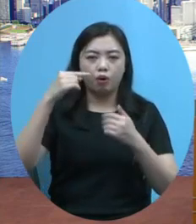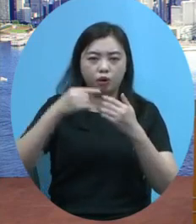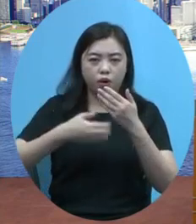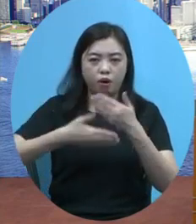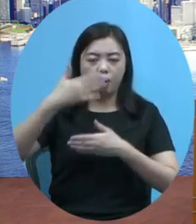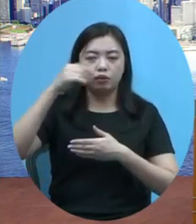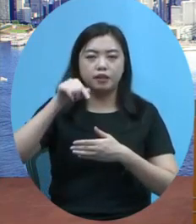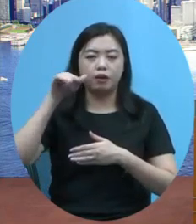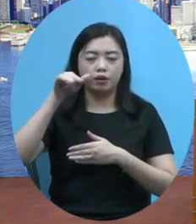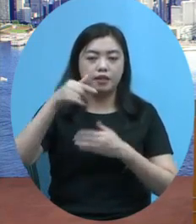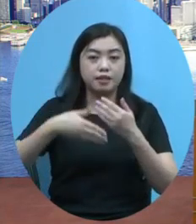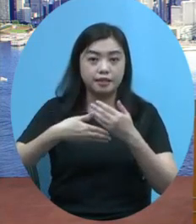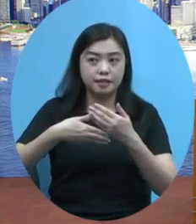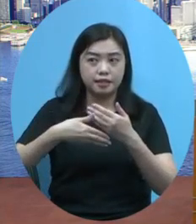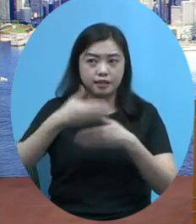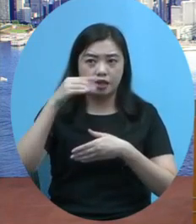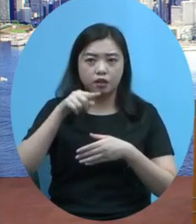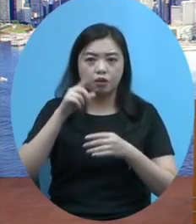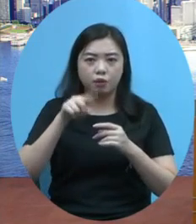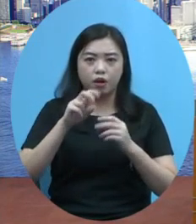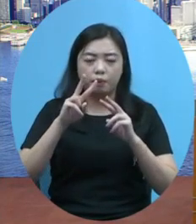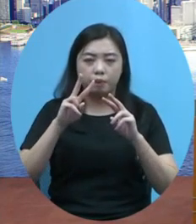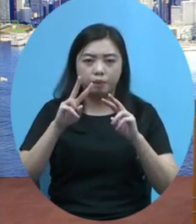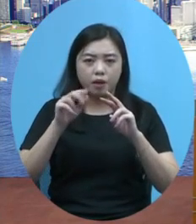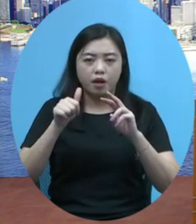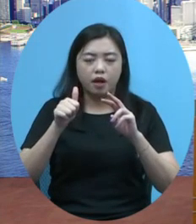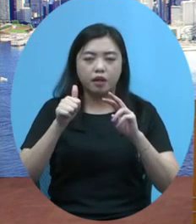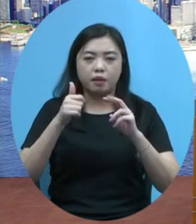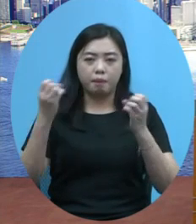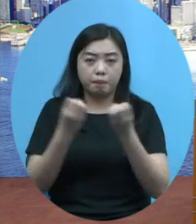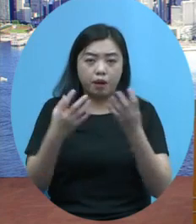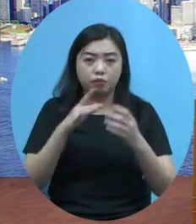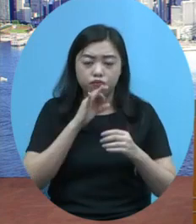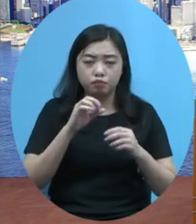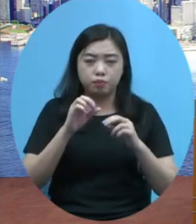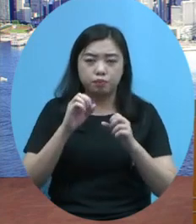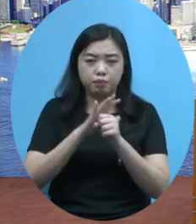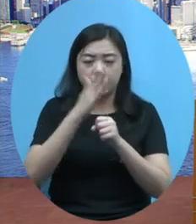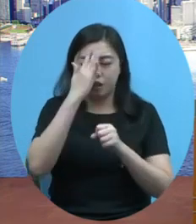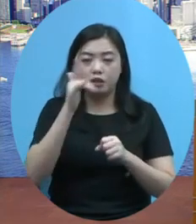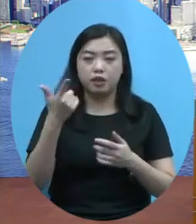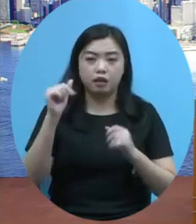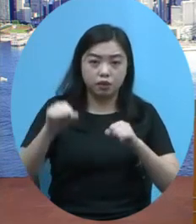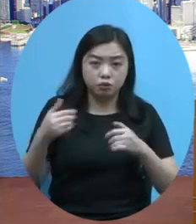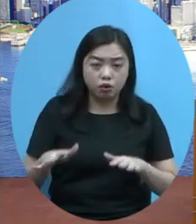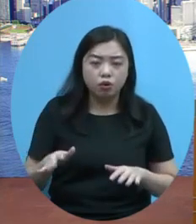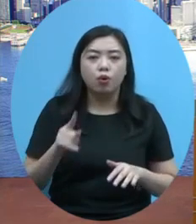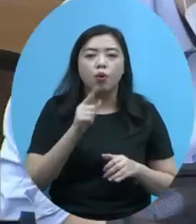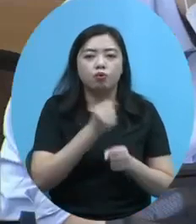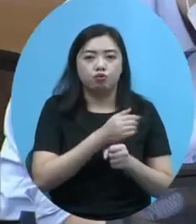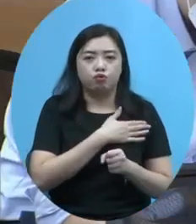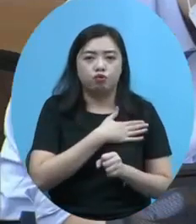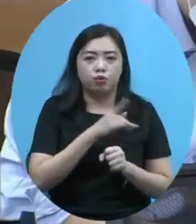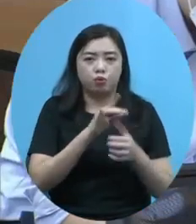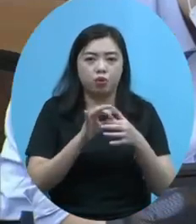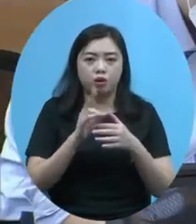評估係咪即係嗰間酒店有出現爆發嘅情況啦？有冇評估過嗰啲員工染疫嘅員工係咪受